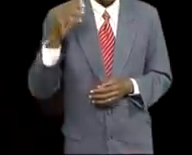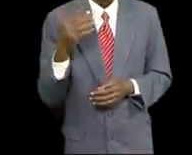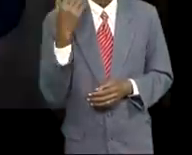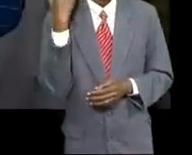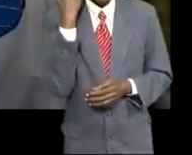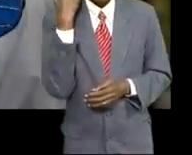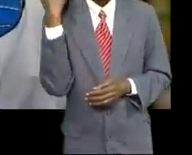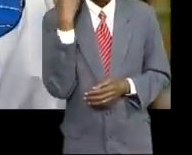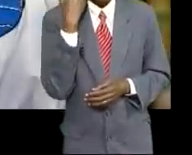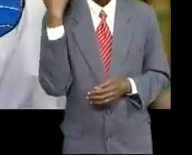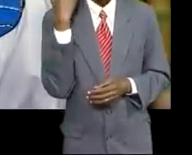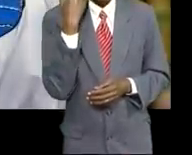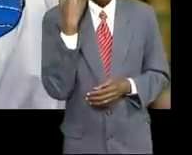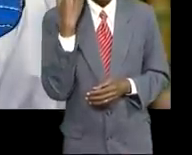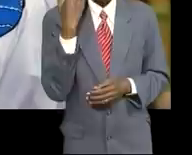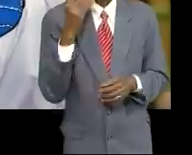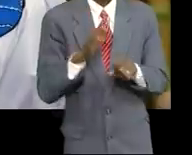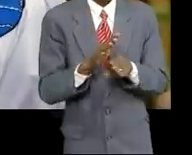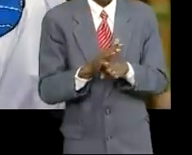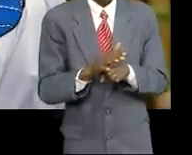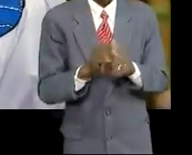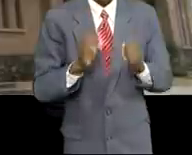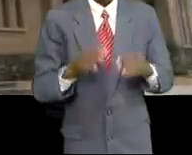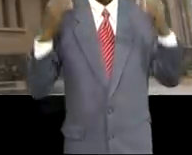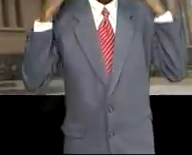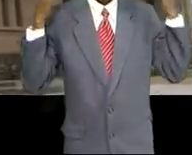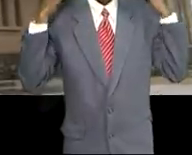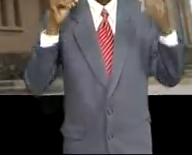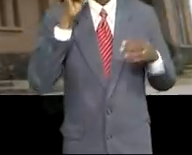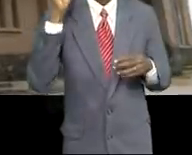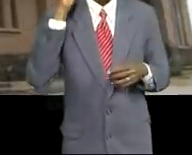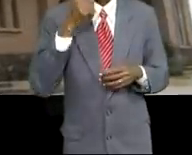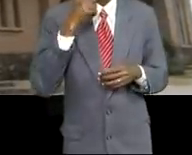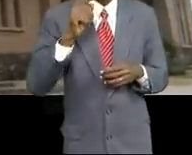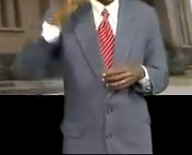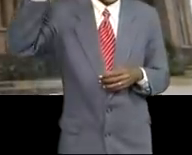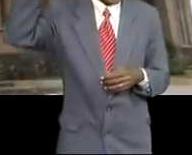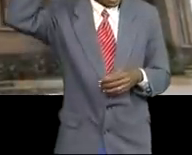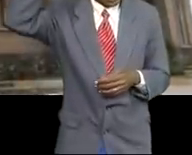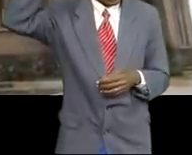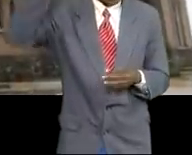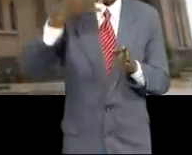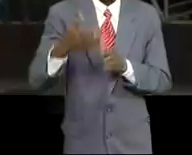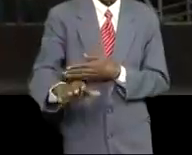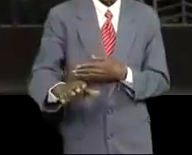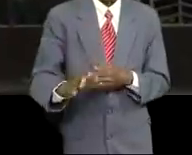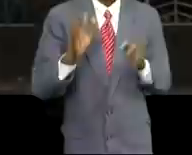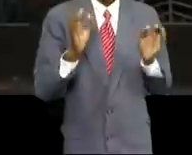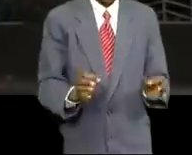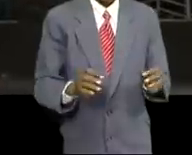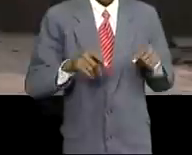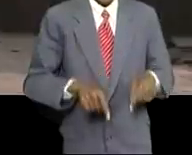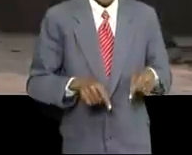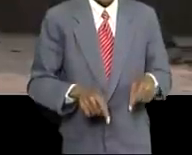à l'étranger, les chrétiens catholiques de la RDC ont passé un dimanche dans la prière. Pour apaiser les esprits de l'Église